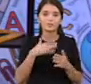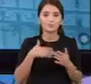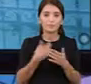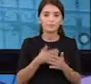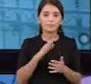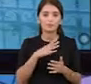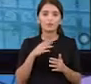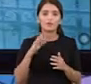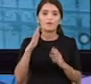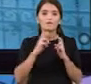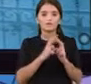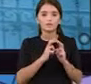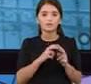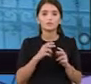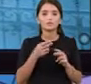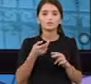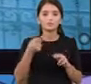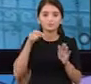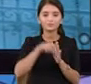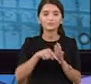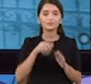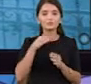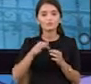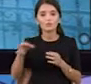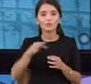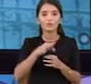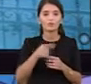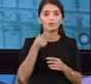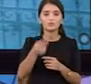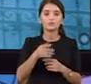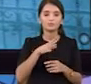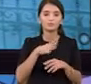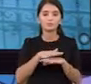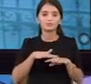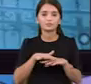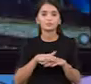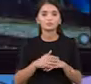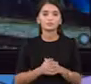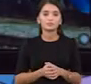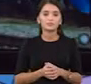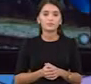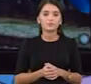qilayapti. Vokzallar orqali turli manzillarga yetib borishmoqda xalqimiz.